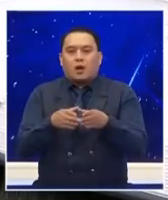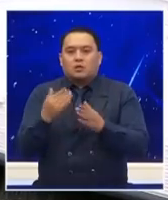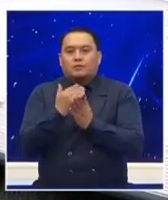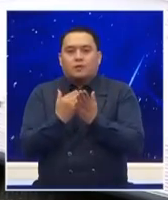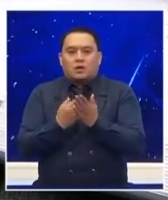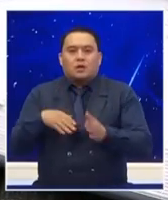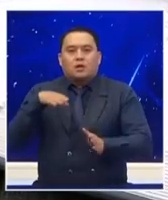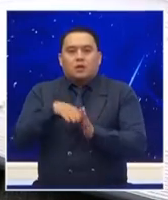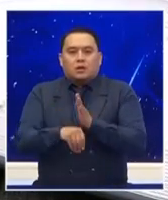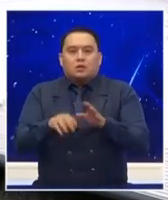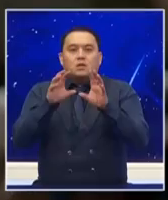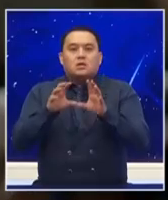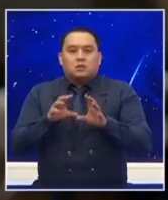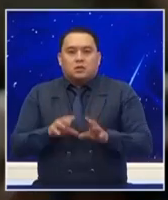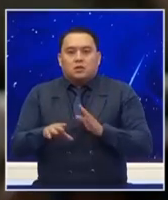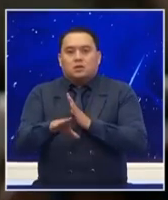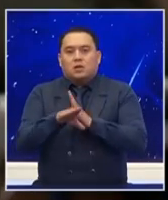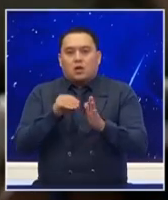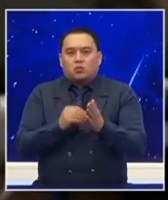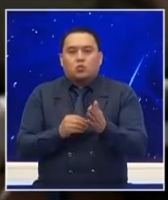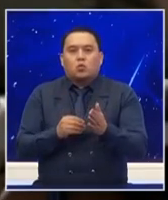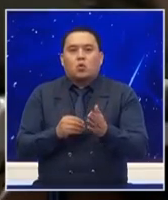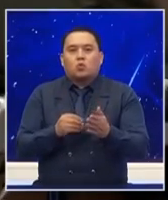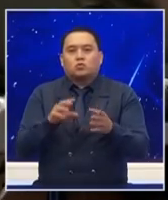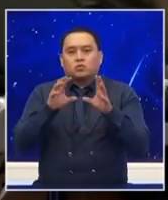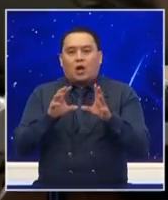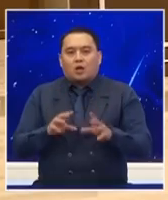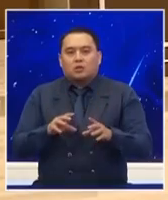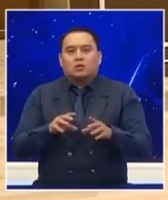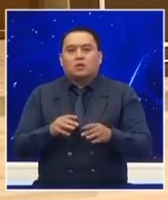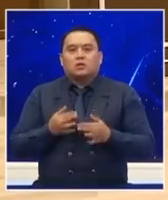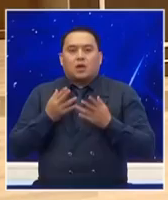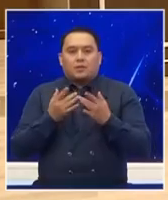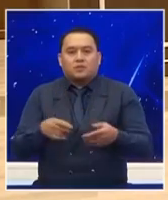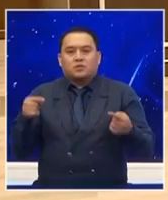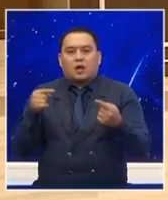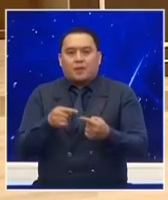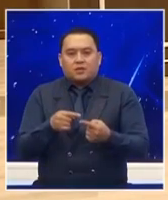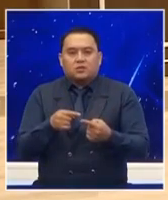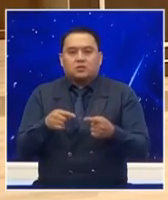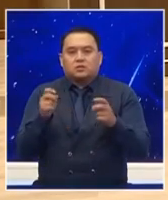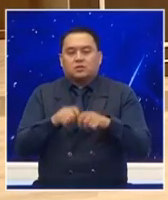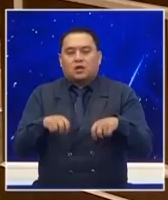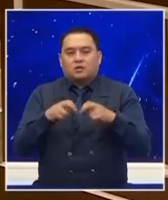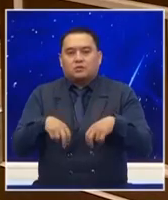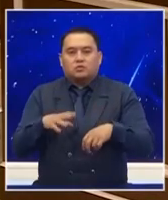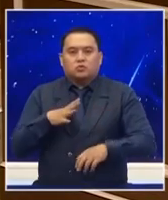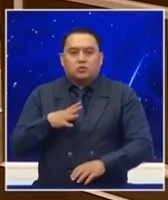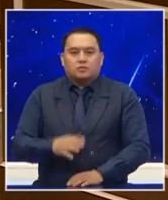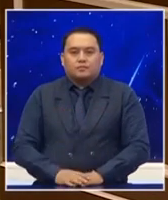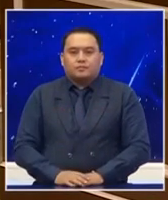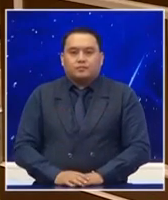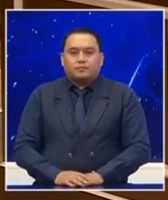тізімге енгізілгендердің конституция мен сайлау туралы конституциялық заңның талаптарына сәйкестігін тексеріс жүргізген.